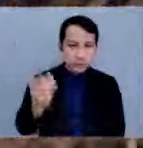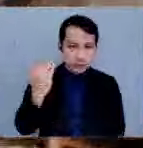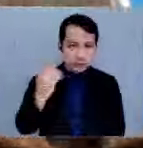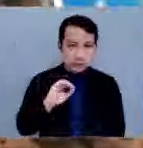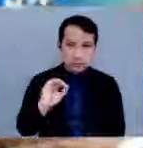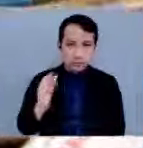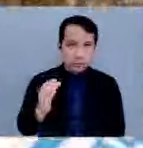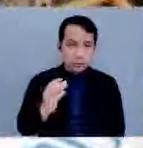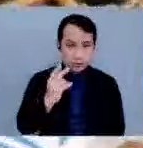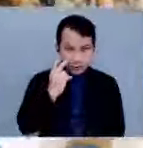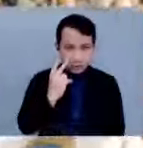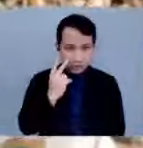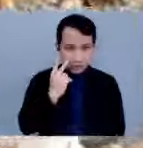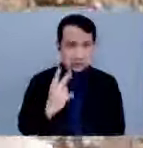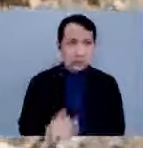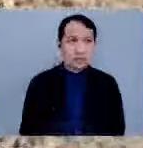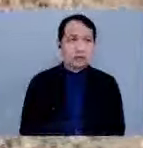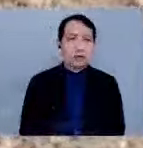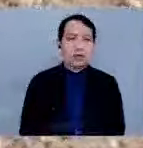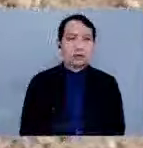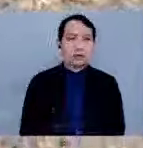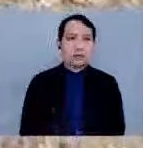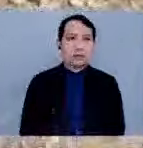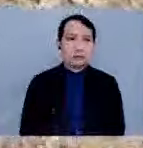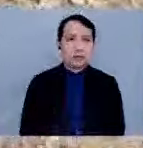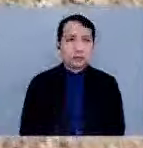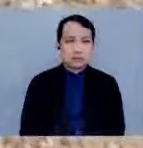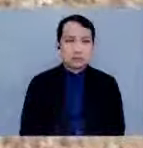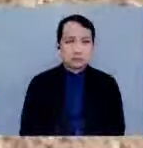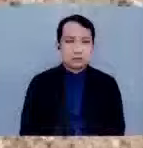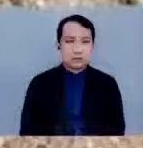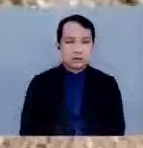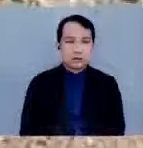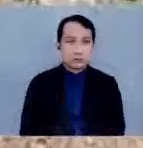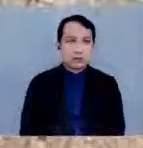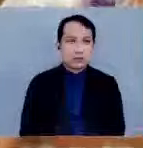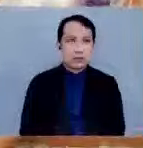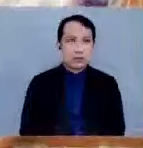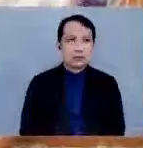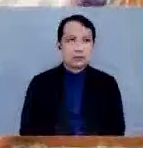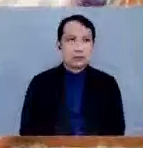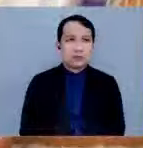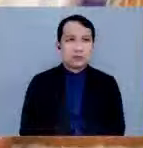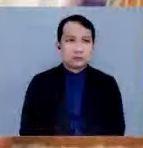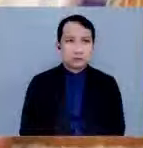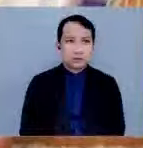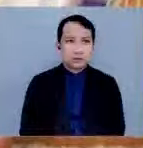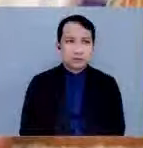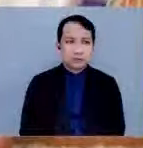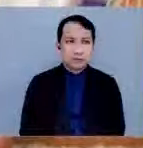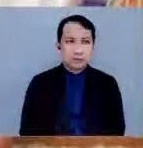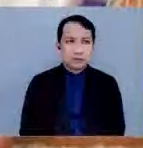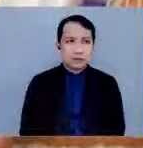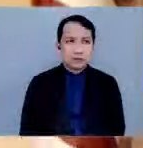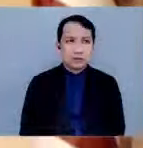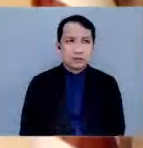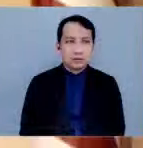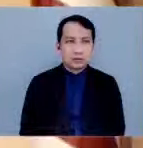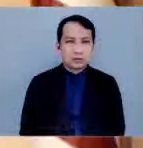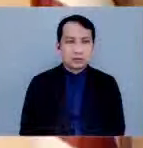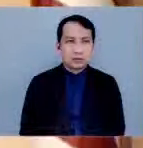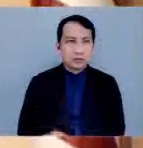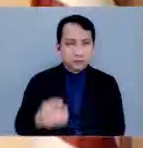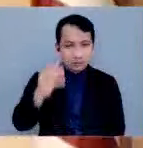nakikitang ganitong mga plastic bottle na palutang-lutang dyan po sa dagat. Paliwanag naman ng alkalde ng San